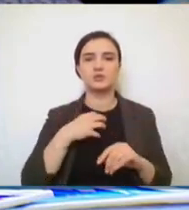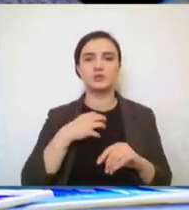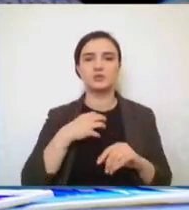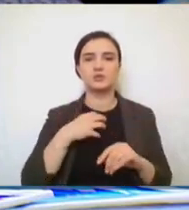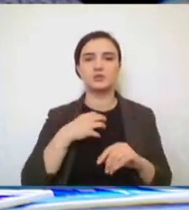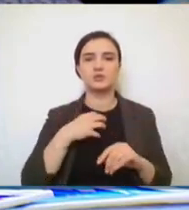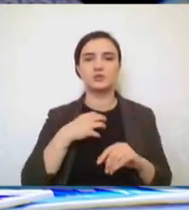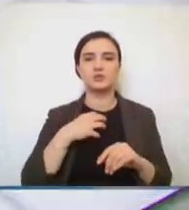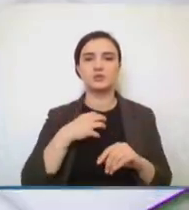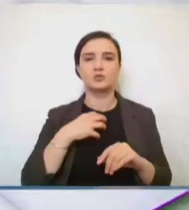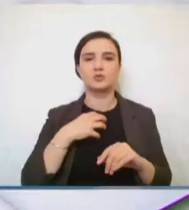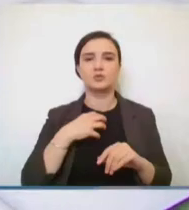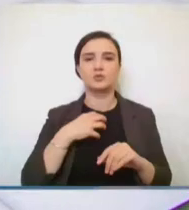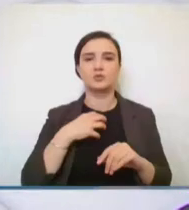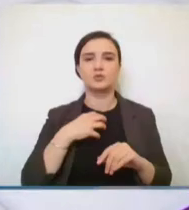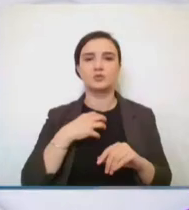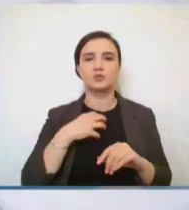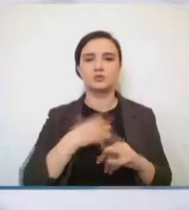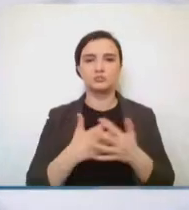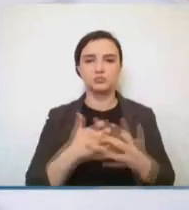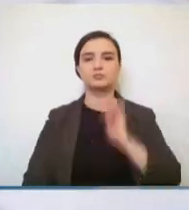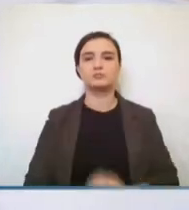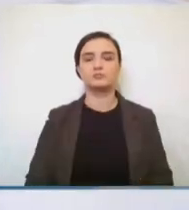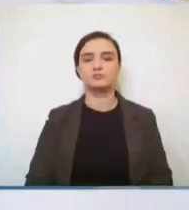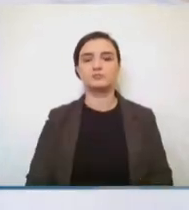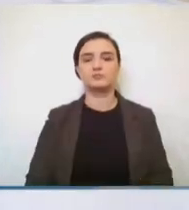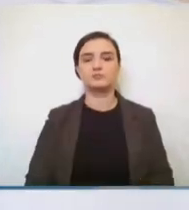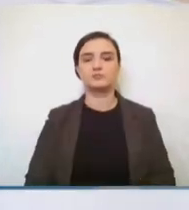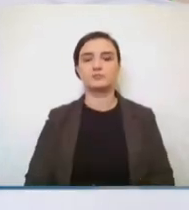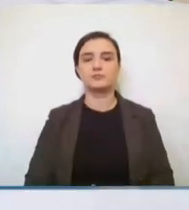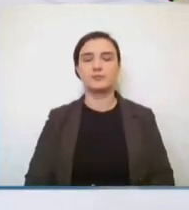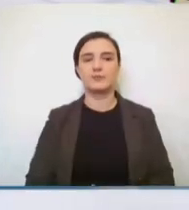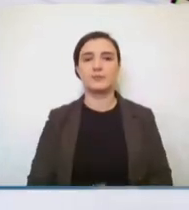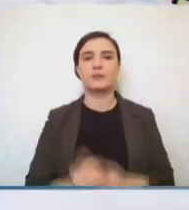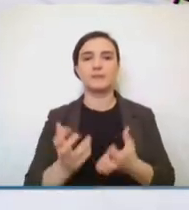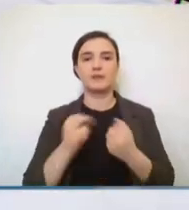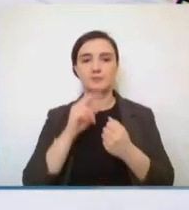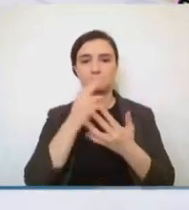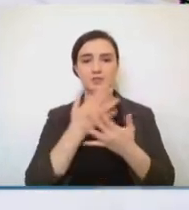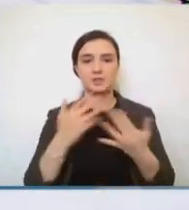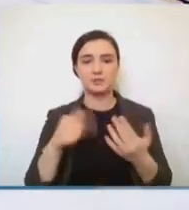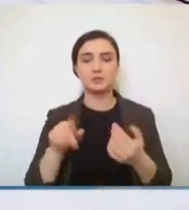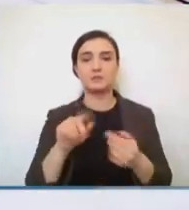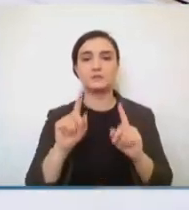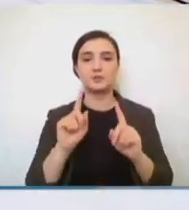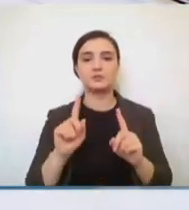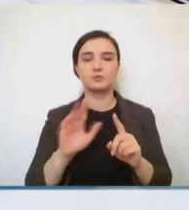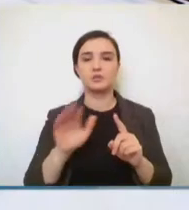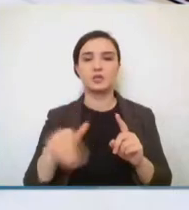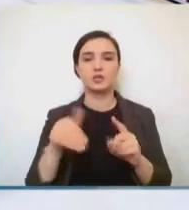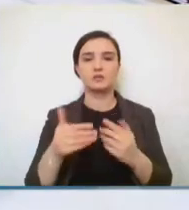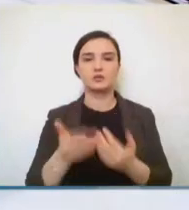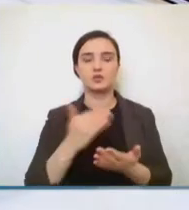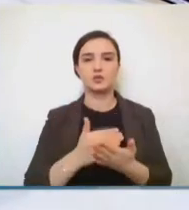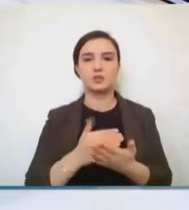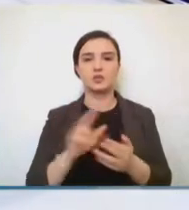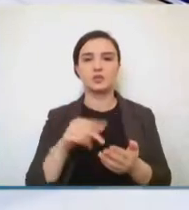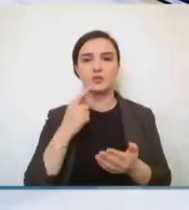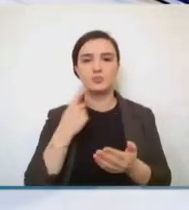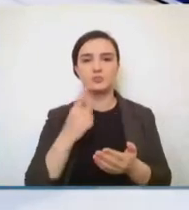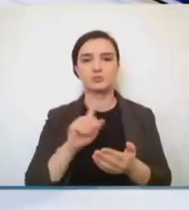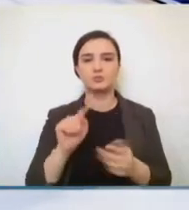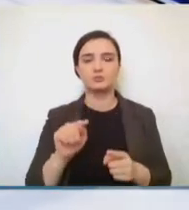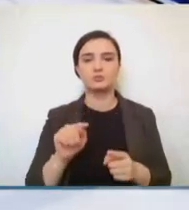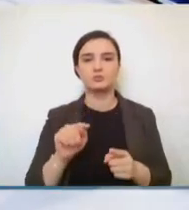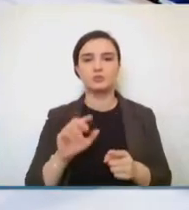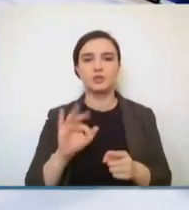ცვალებადობა, ასევე ამბობს, რომ აქვს ჩიყვი, იღებს მედიკამენტებს, თუმცა არ აქვს შედეგი და აქვე ამბობს, რომ აორტის პროექციაზე